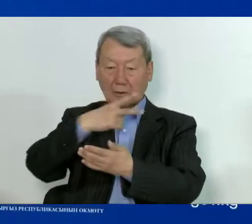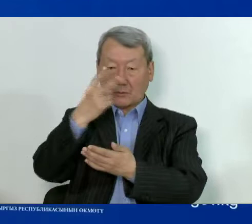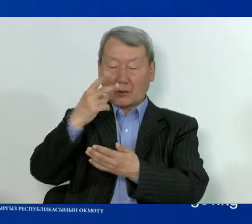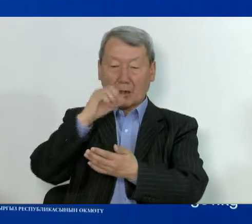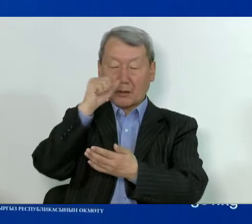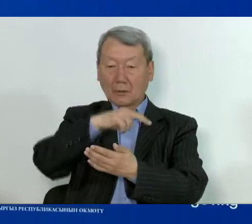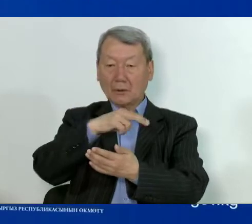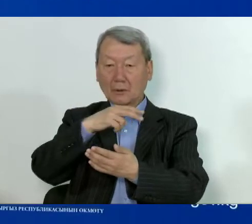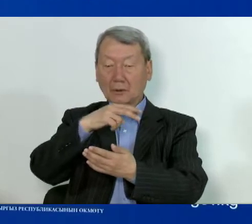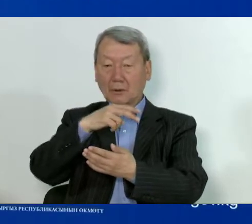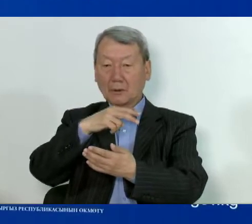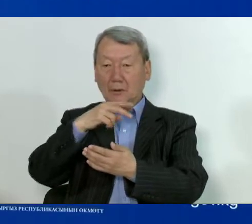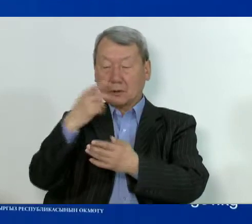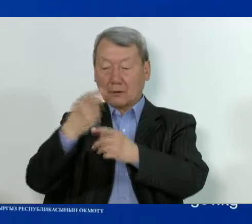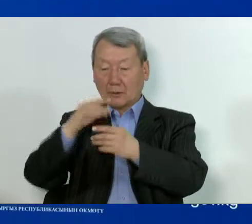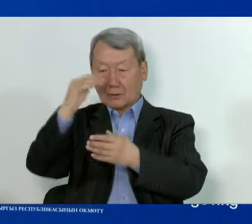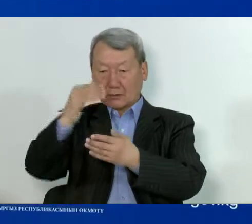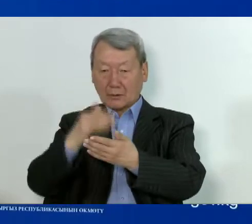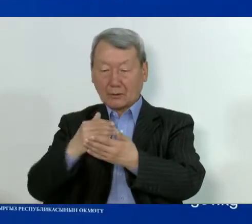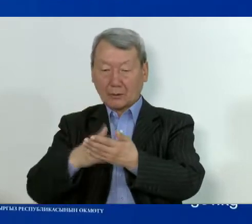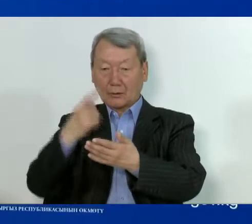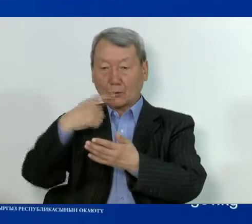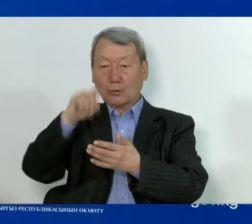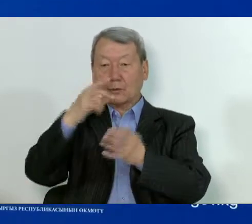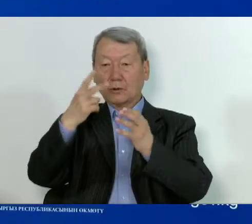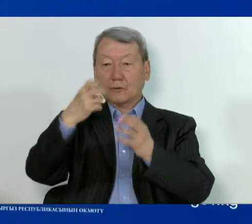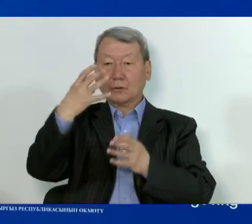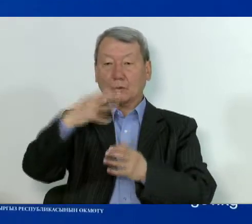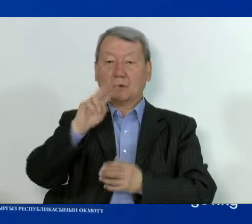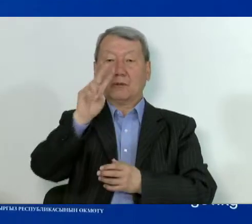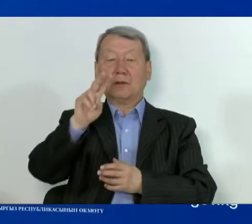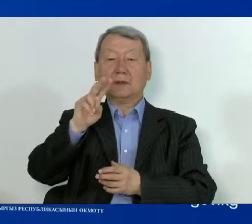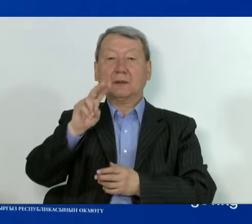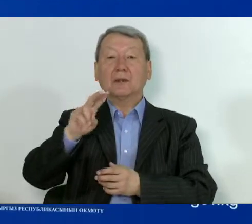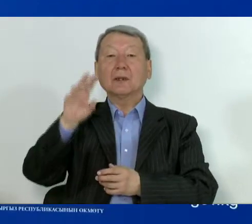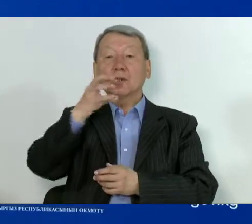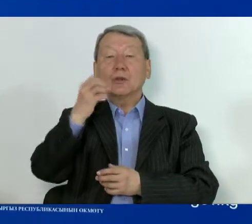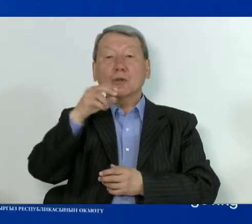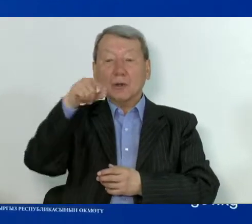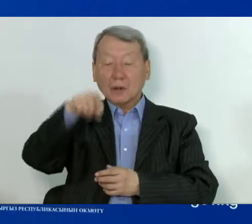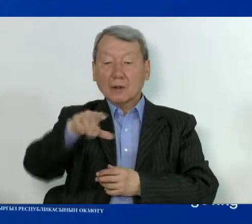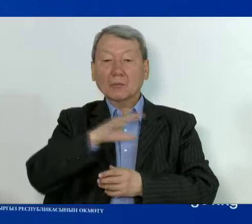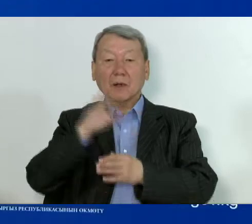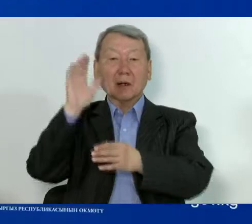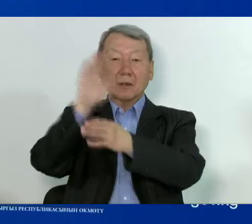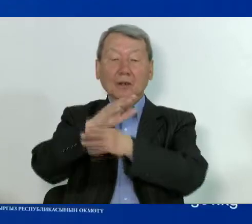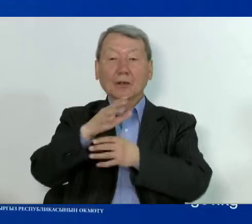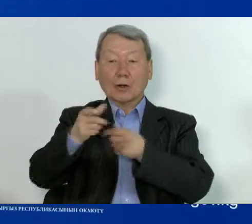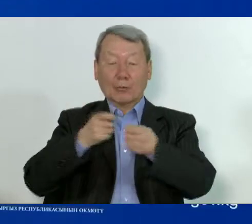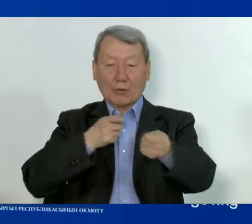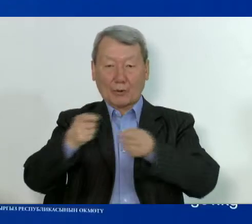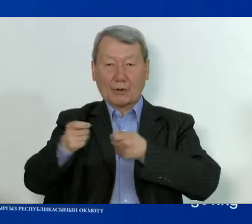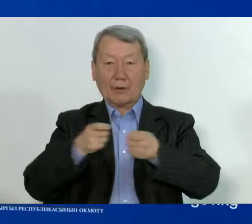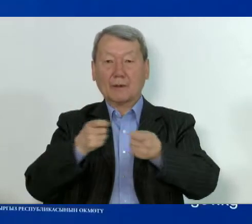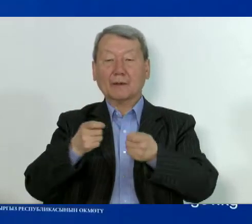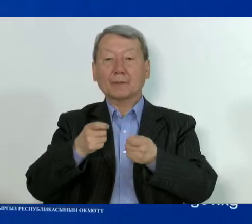апреля 2009 года за номером 242. Также изданы ранее приказ о координации